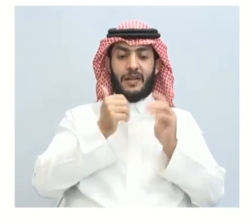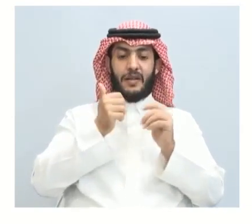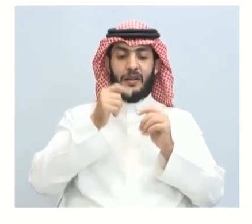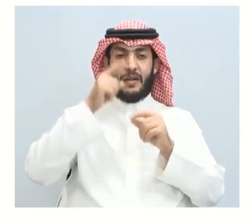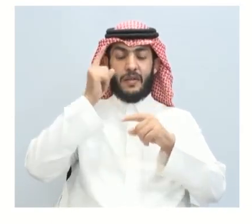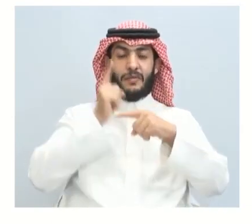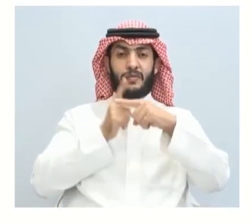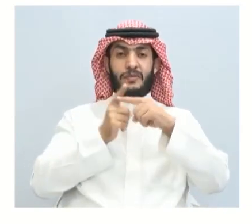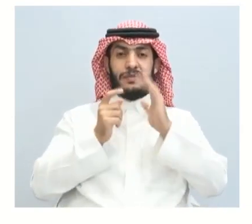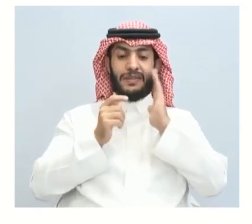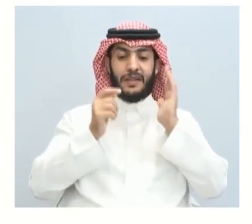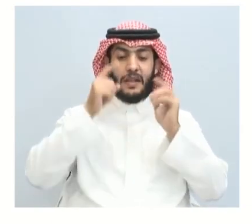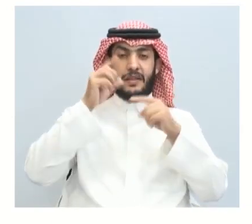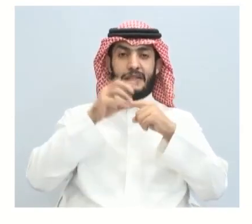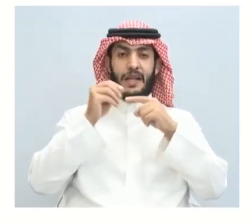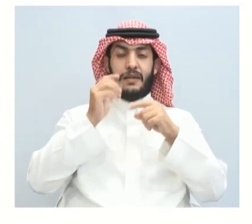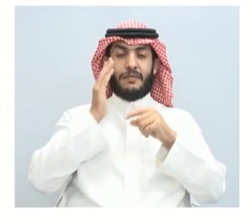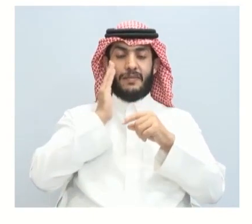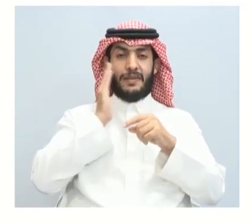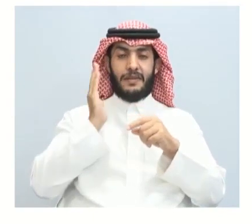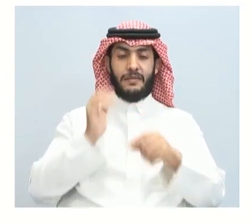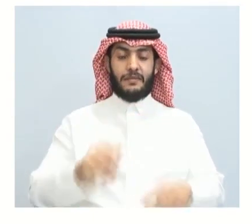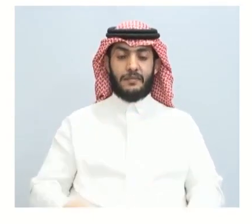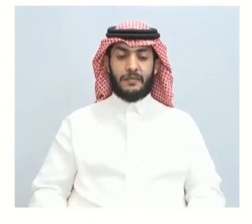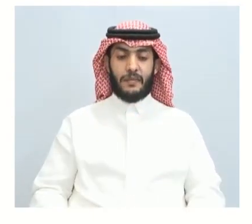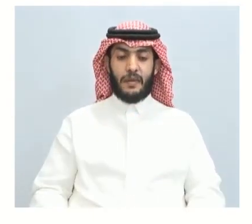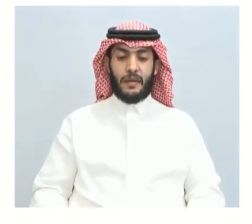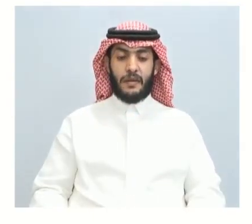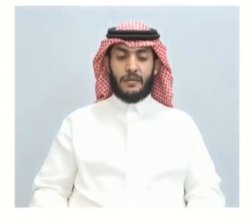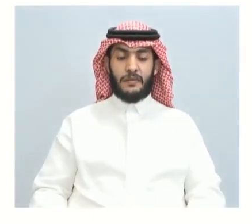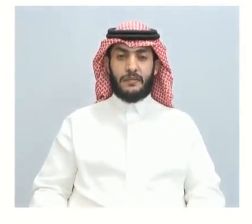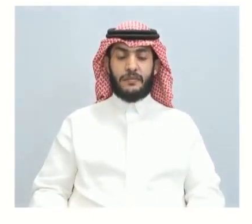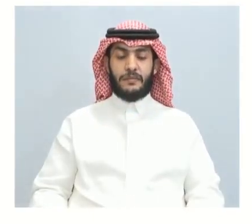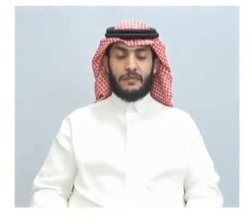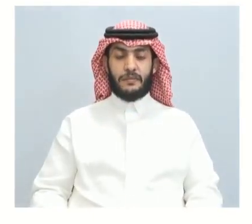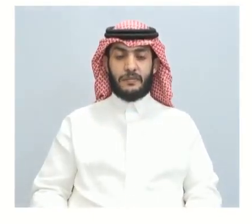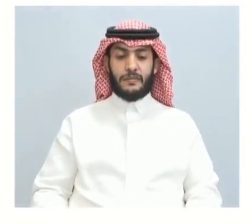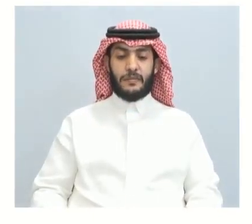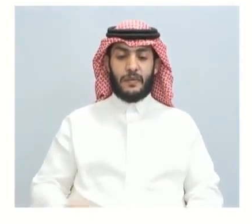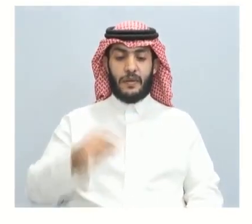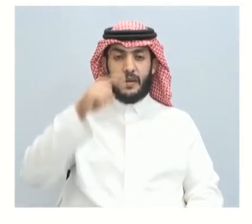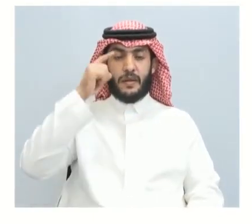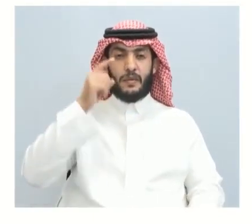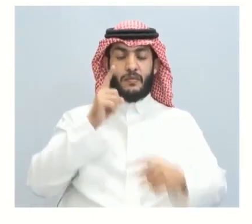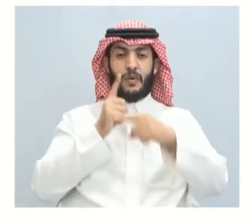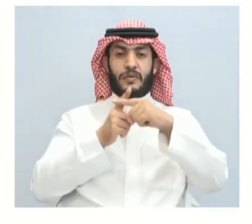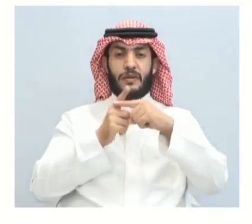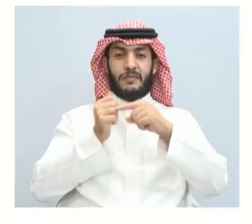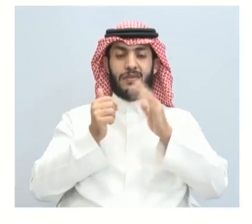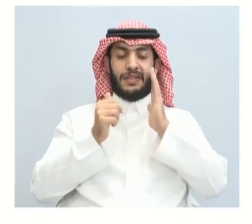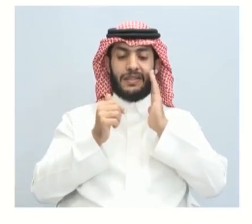موجب بيكون نحو اليسار واذا كان سالب بيكون نحو اليمين داخل القوس اذا كان موجب رقم فبالتالي يكون